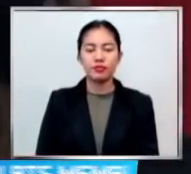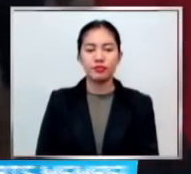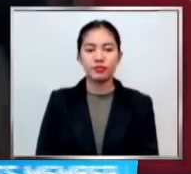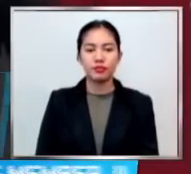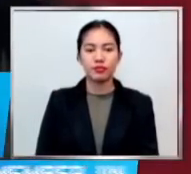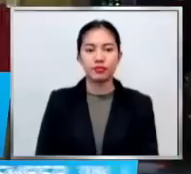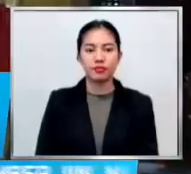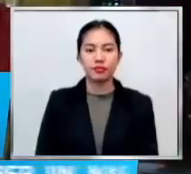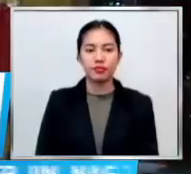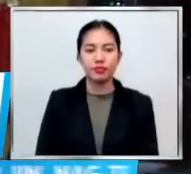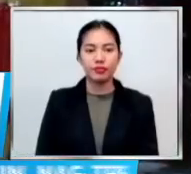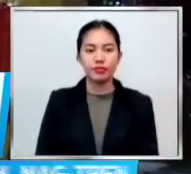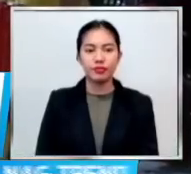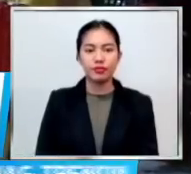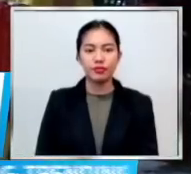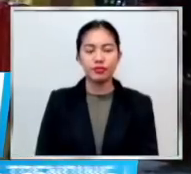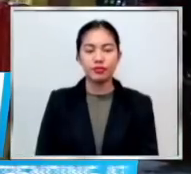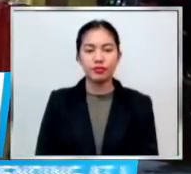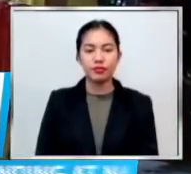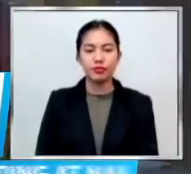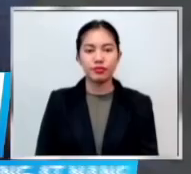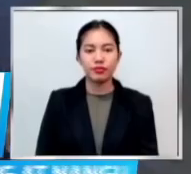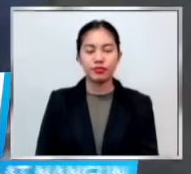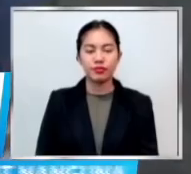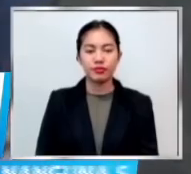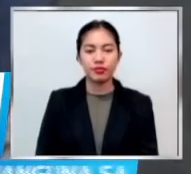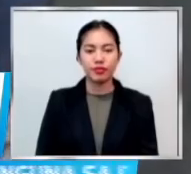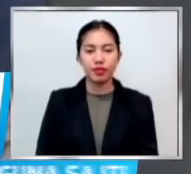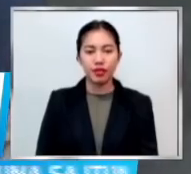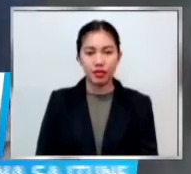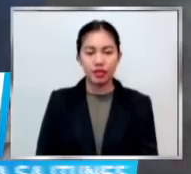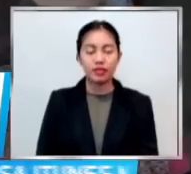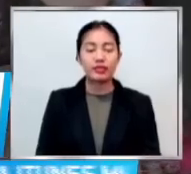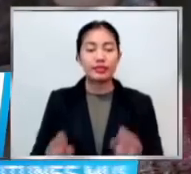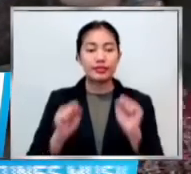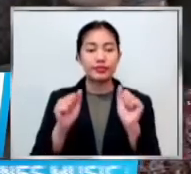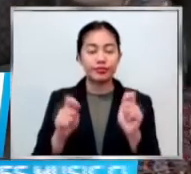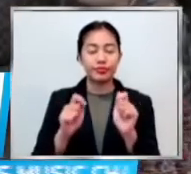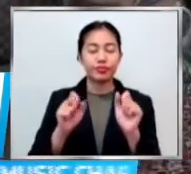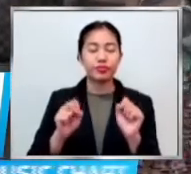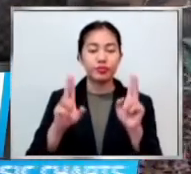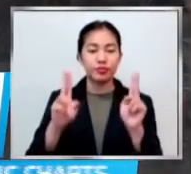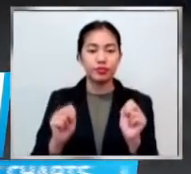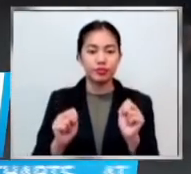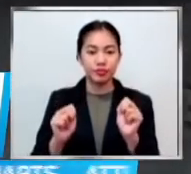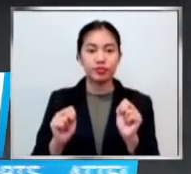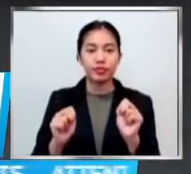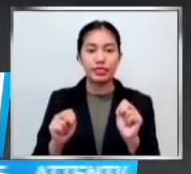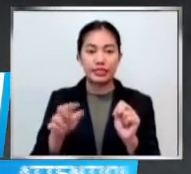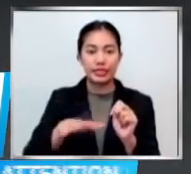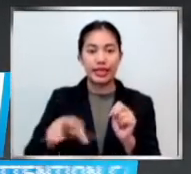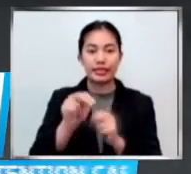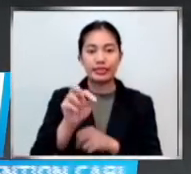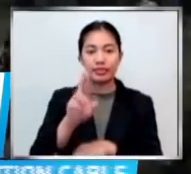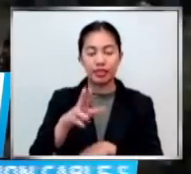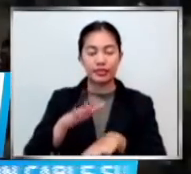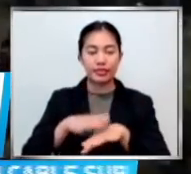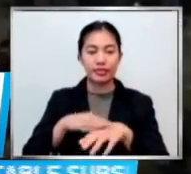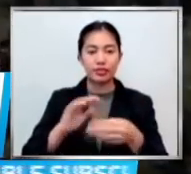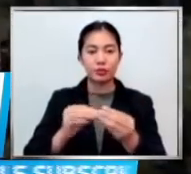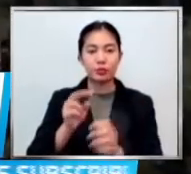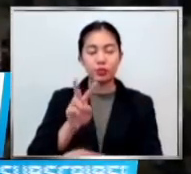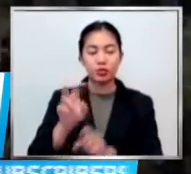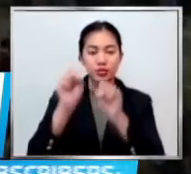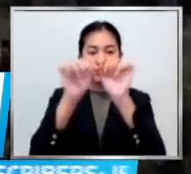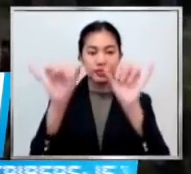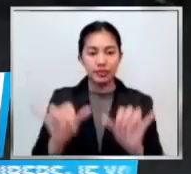Sa unang weekend sa ilalim ng Alert Level 2, sinulit ito ng ilang pamilya para magbanding. Pami-pamilya ang pumunta sa